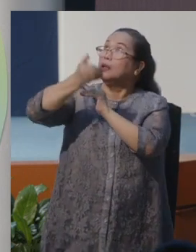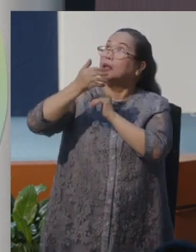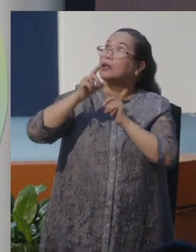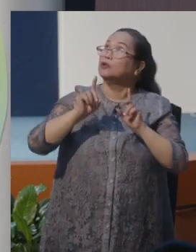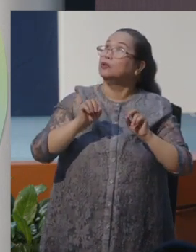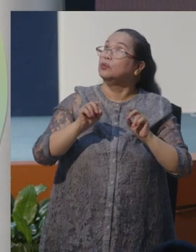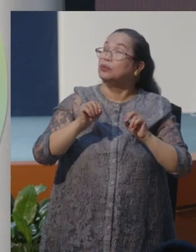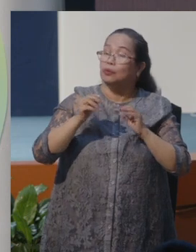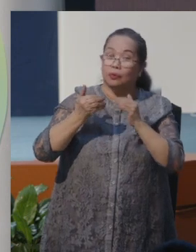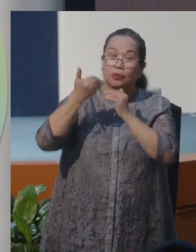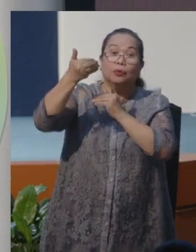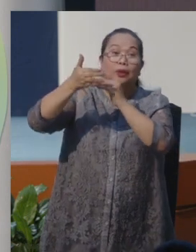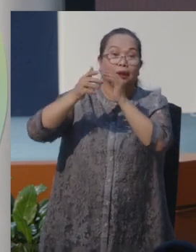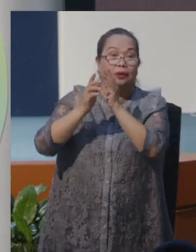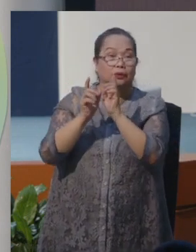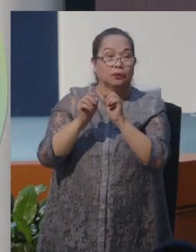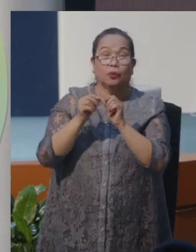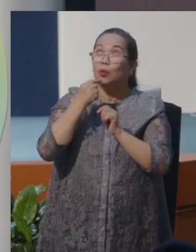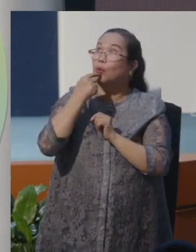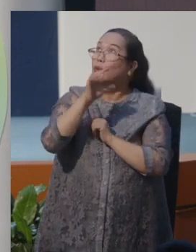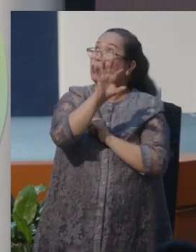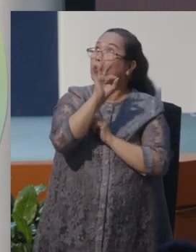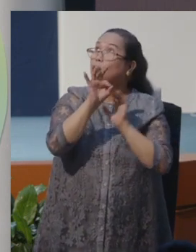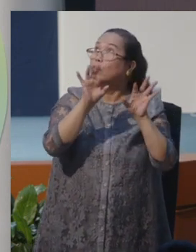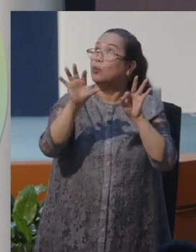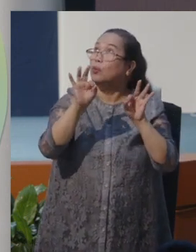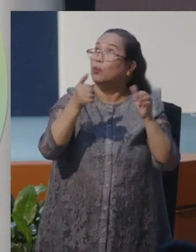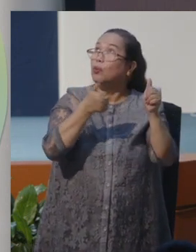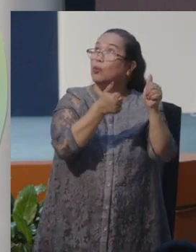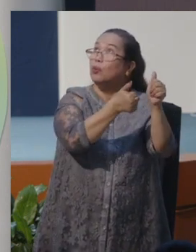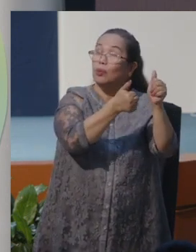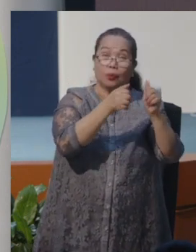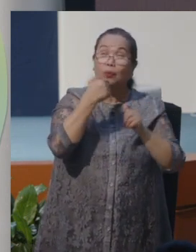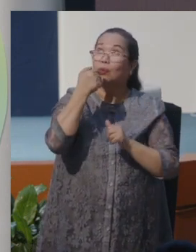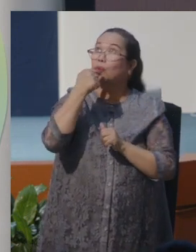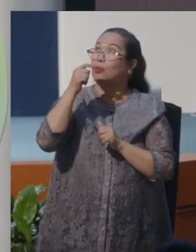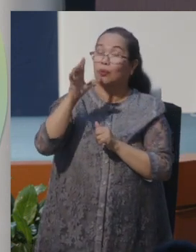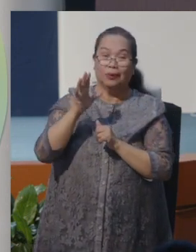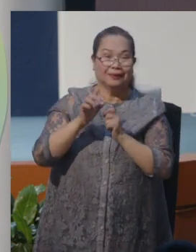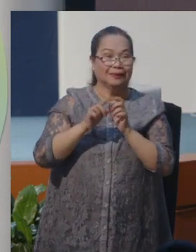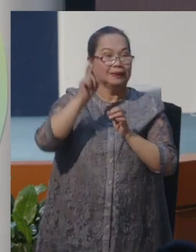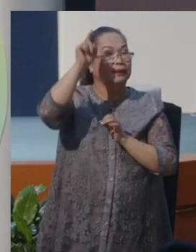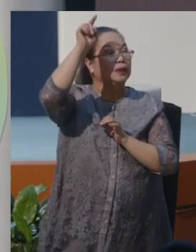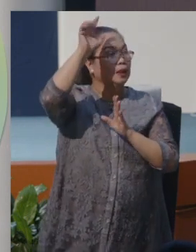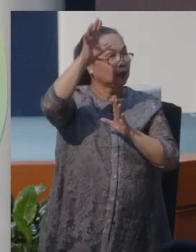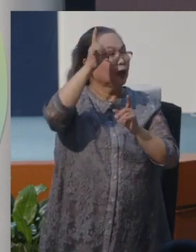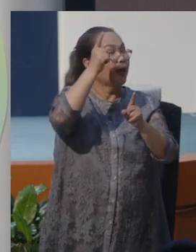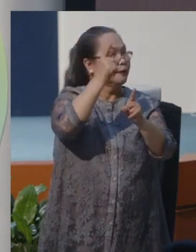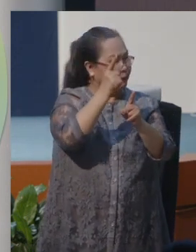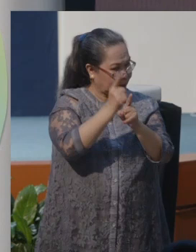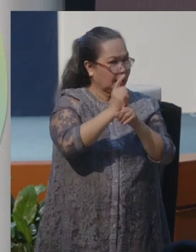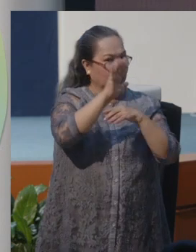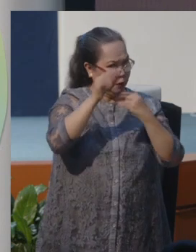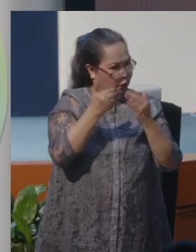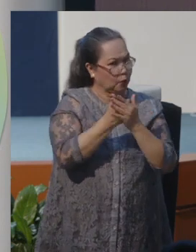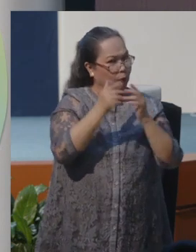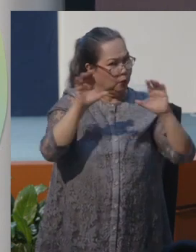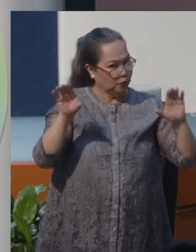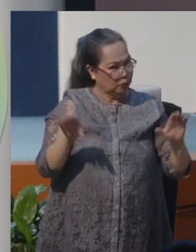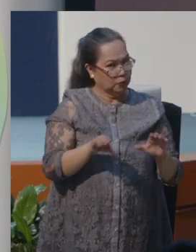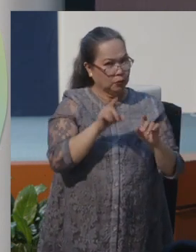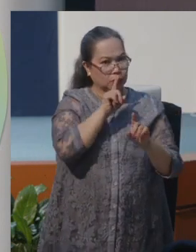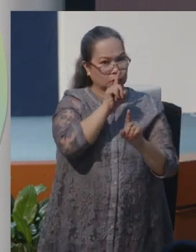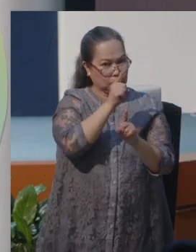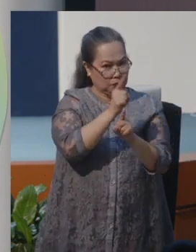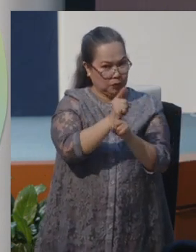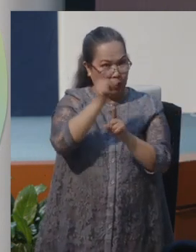gawin, kung sino ang pipiliin niyang mga apostol upang tama ang kanyang lahat ng gagawin at